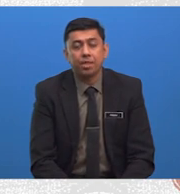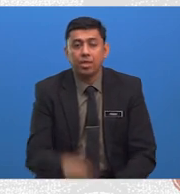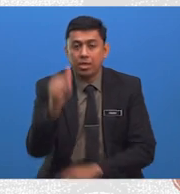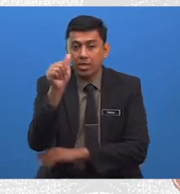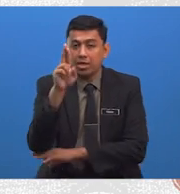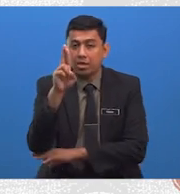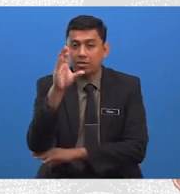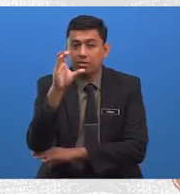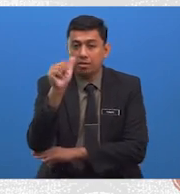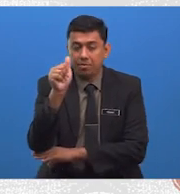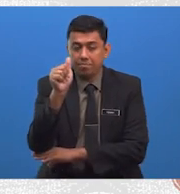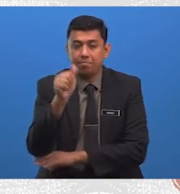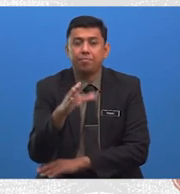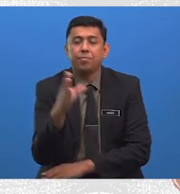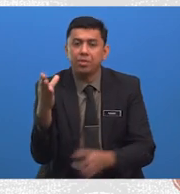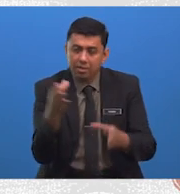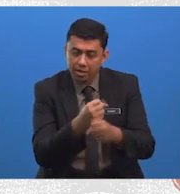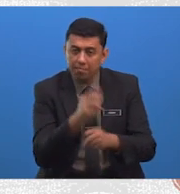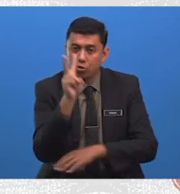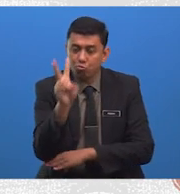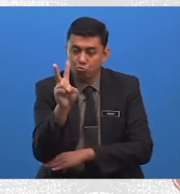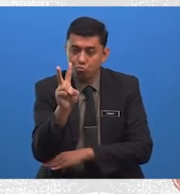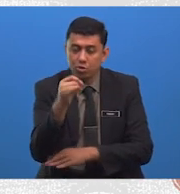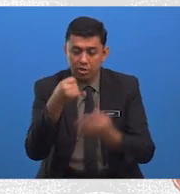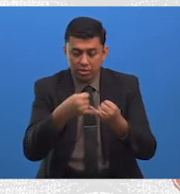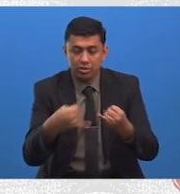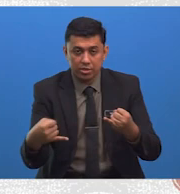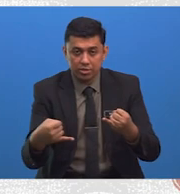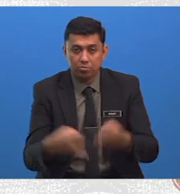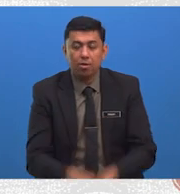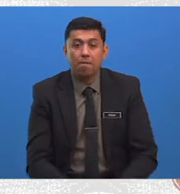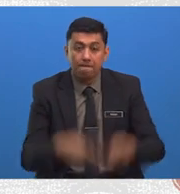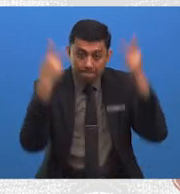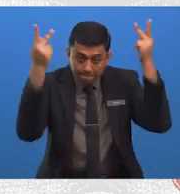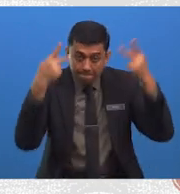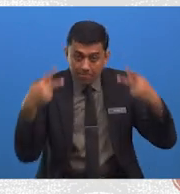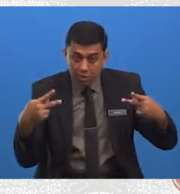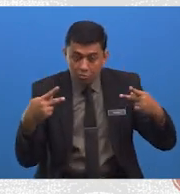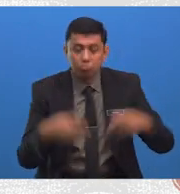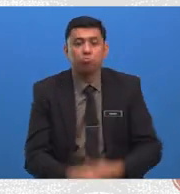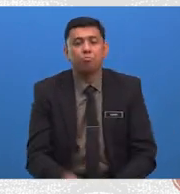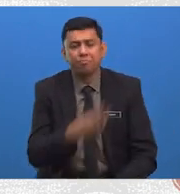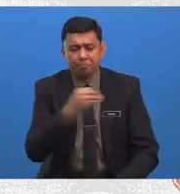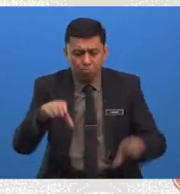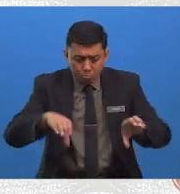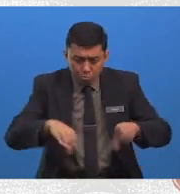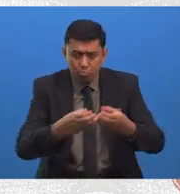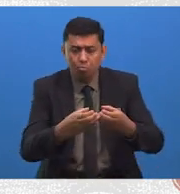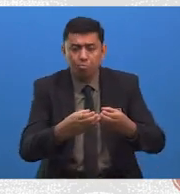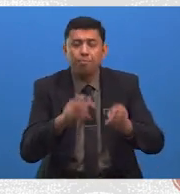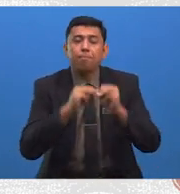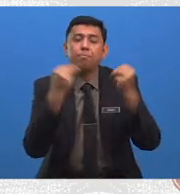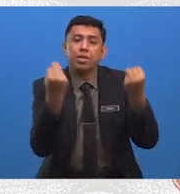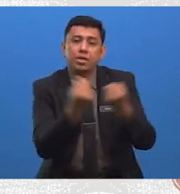arca. Terdapat dua jenis arca berbentuk patung yang dibuat oleh